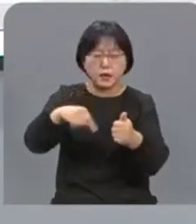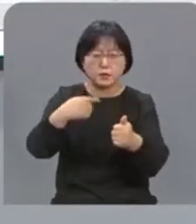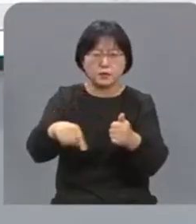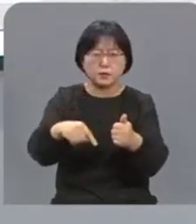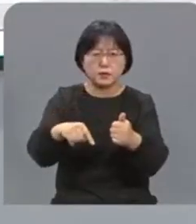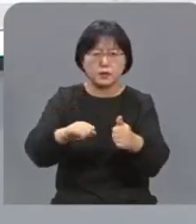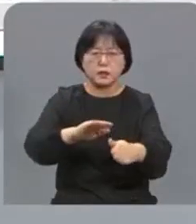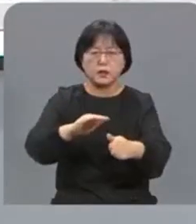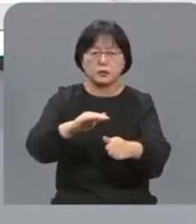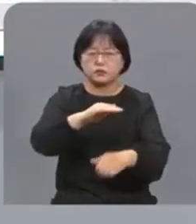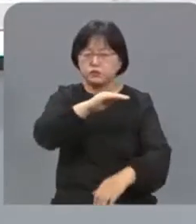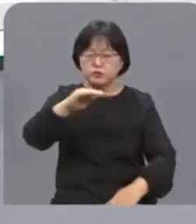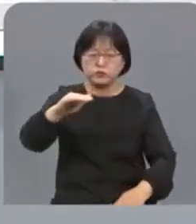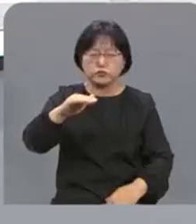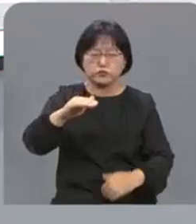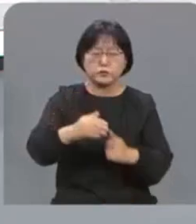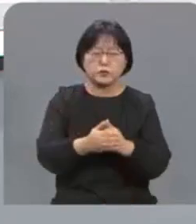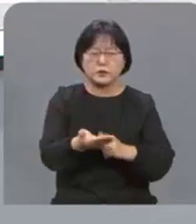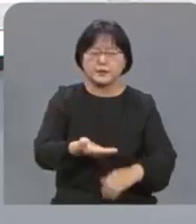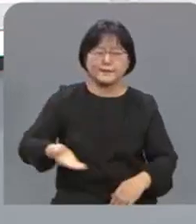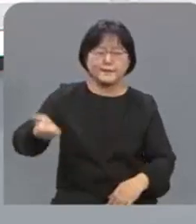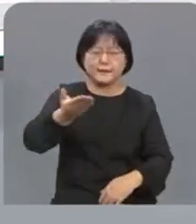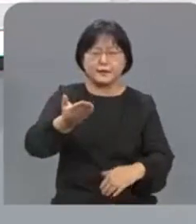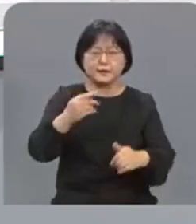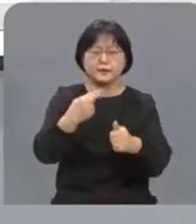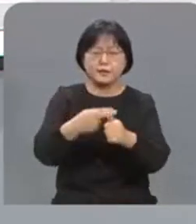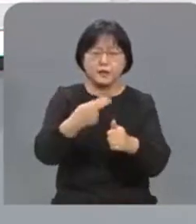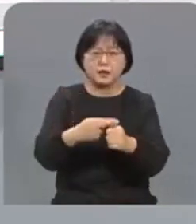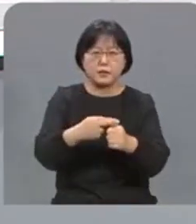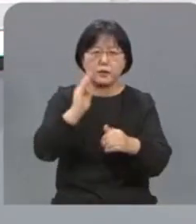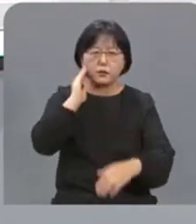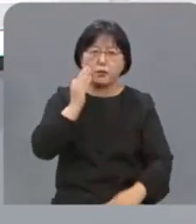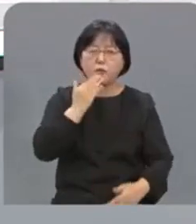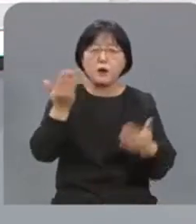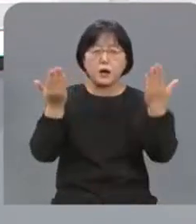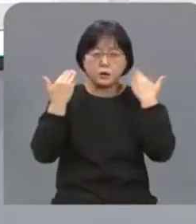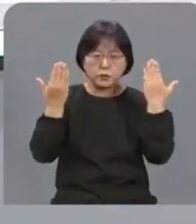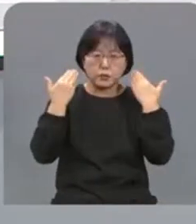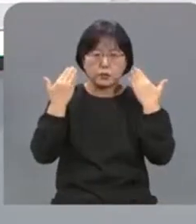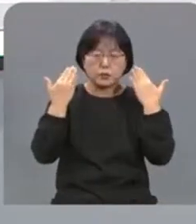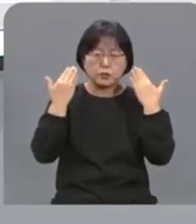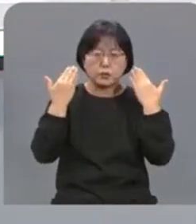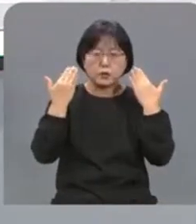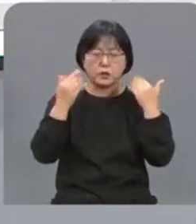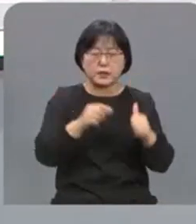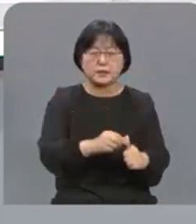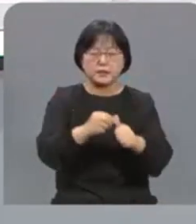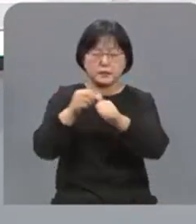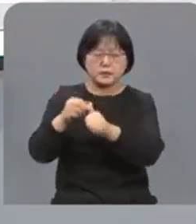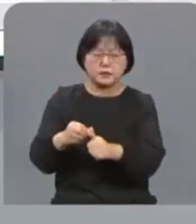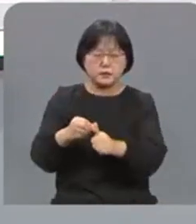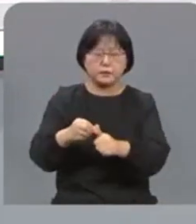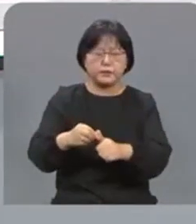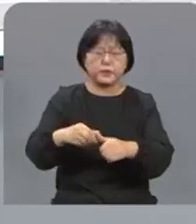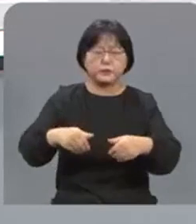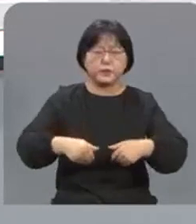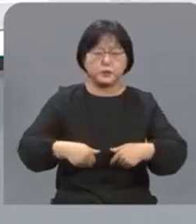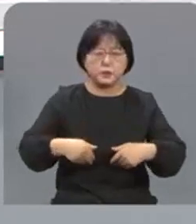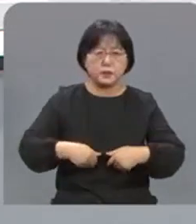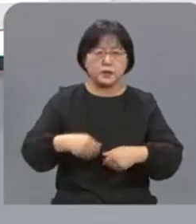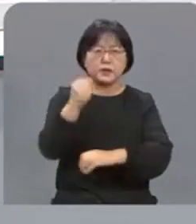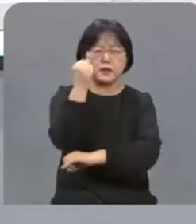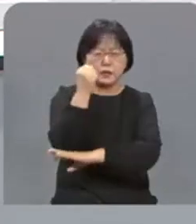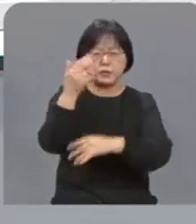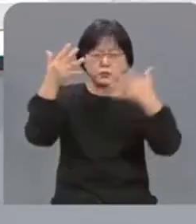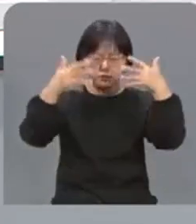할 수준의 수어 실력을 갖춘 선생님이 농학교에 배정이 되어야 되지 않을까. 정말 이게